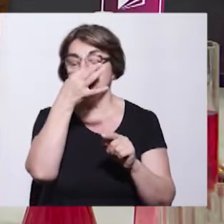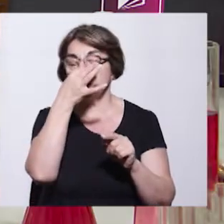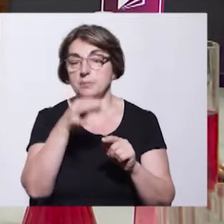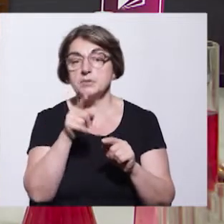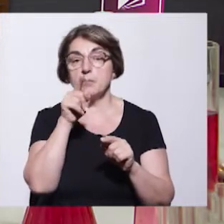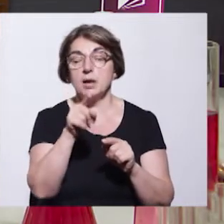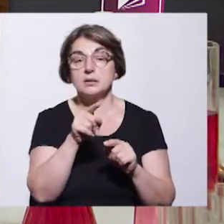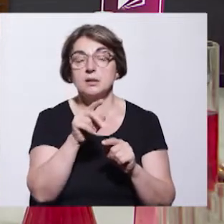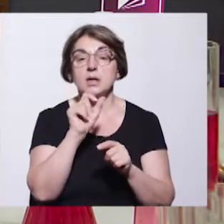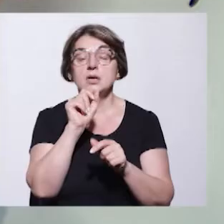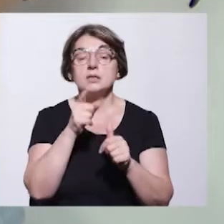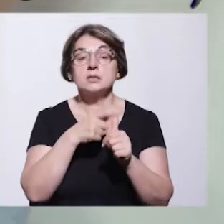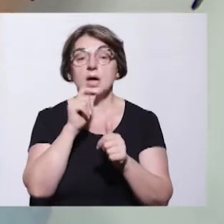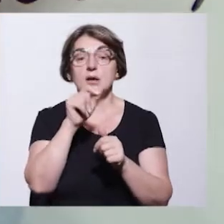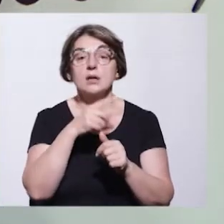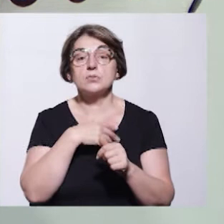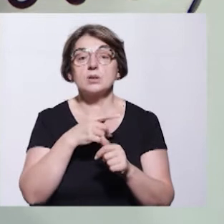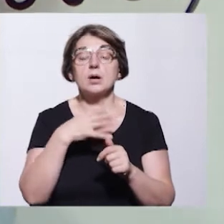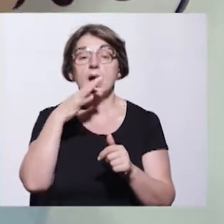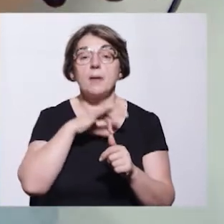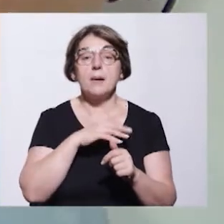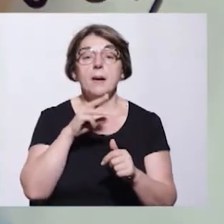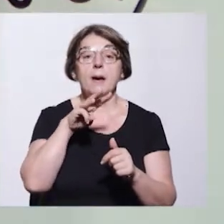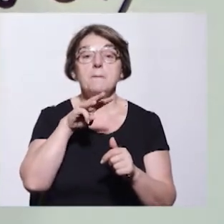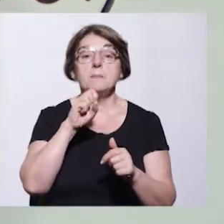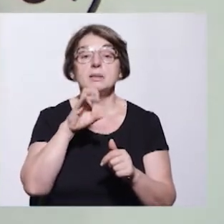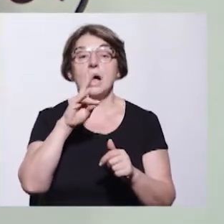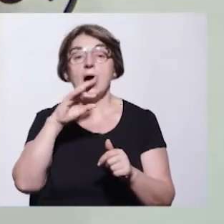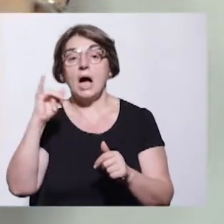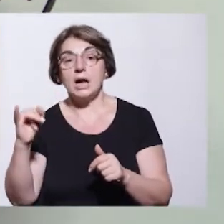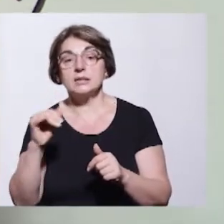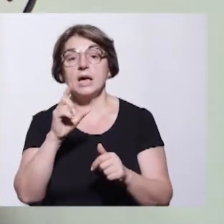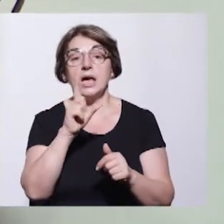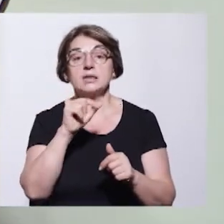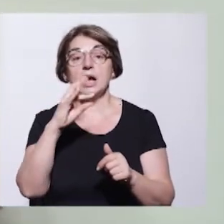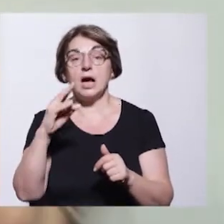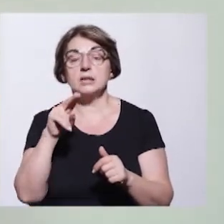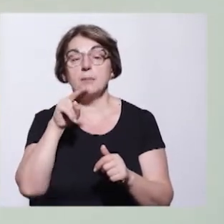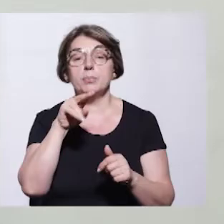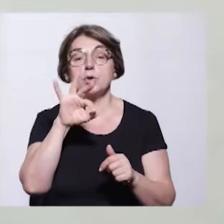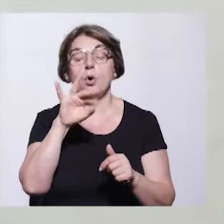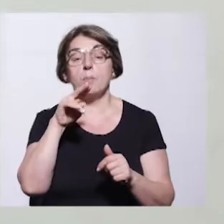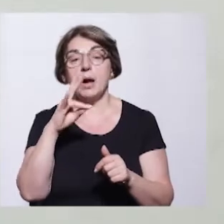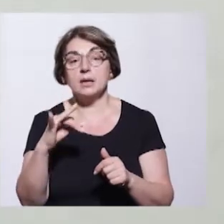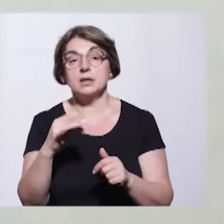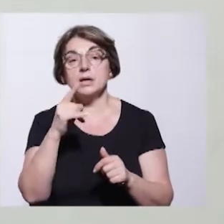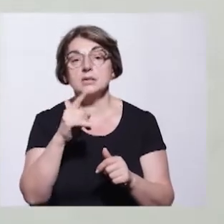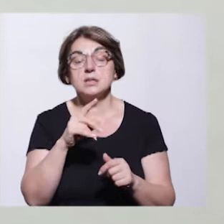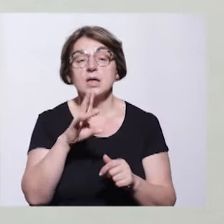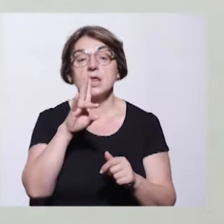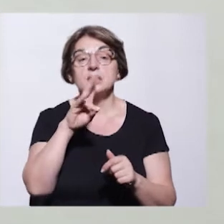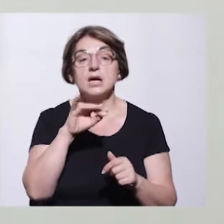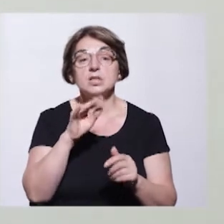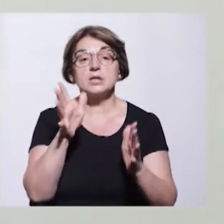ნებისმიერი მათგანის დასახელებისას ჩვენ გამოვიყენეთ მეთანი, ეთანი, პროპანი. ესე იგი,